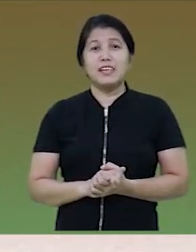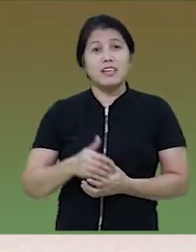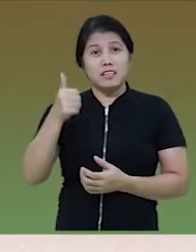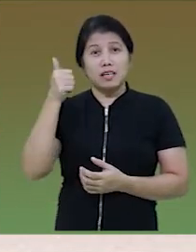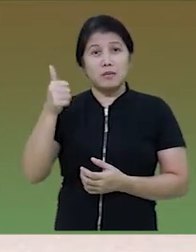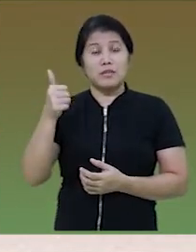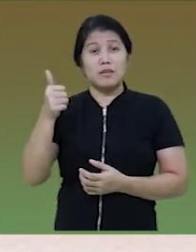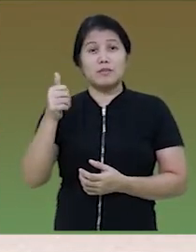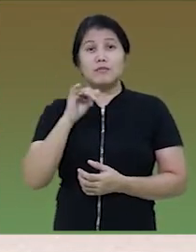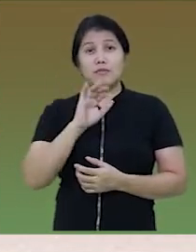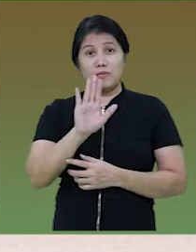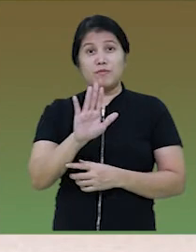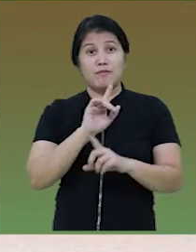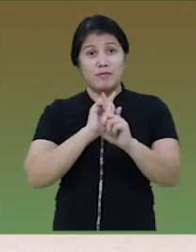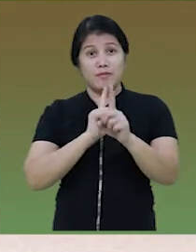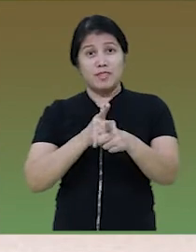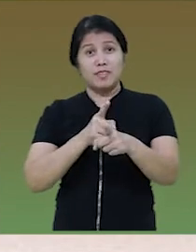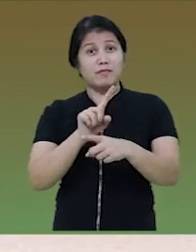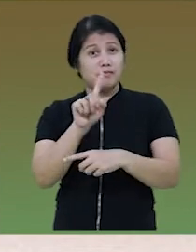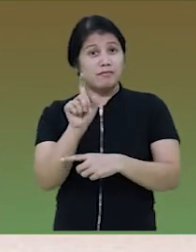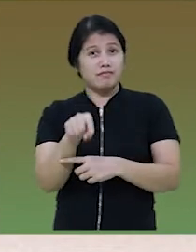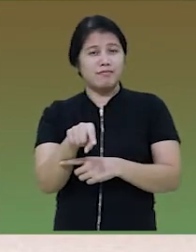Thumbs up ba ang sagot mo?